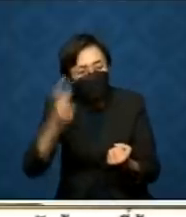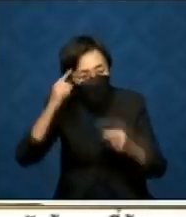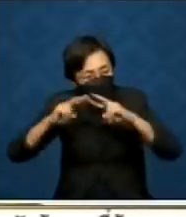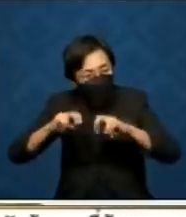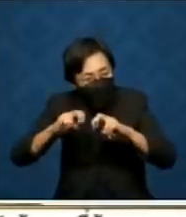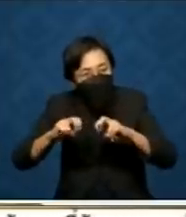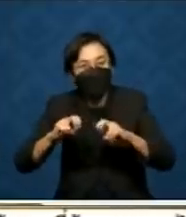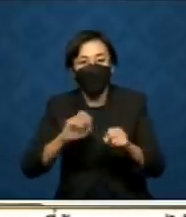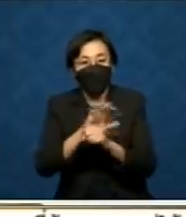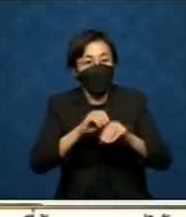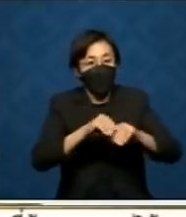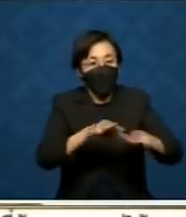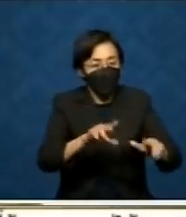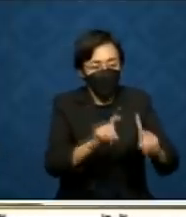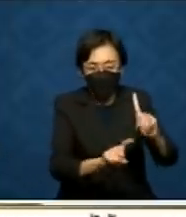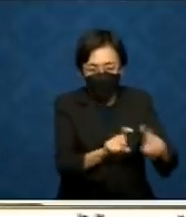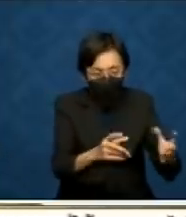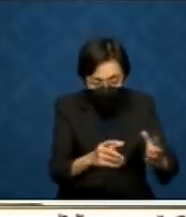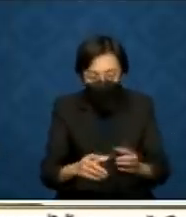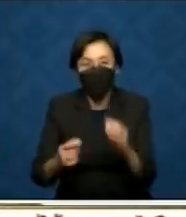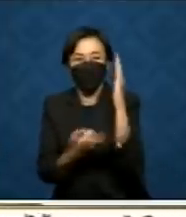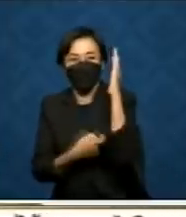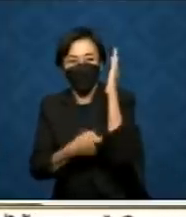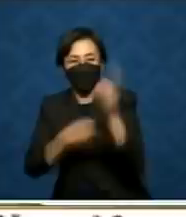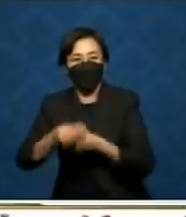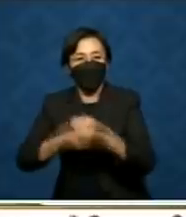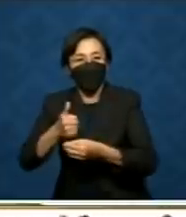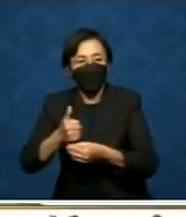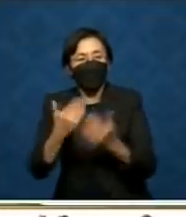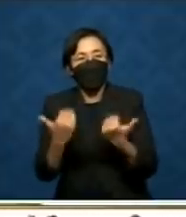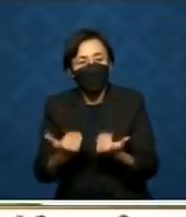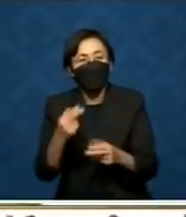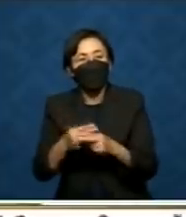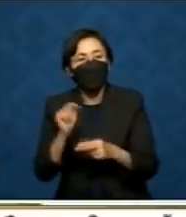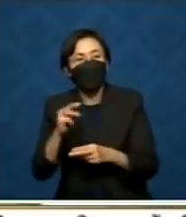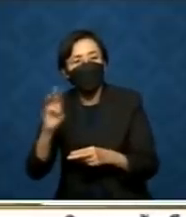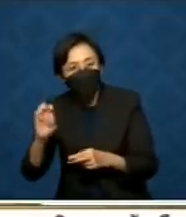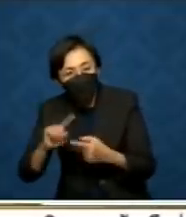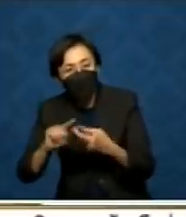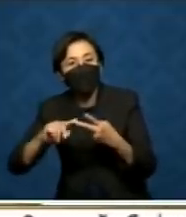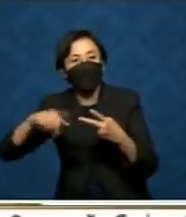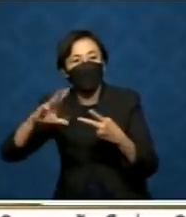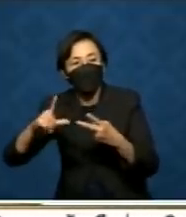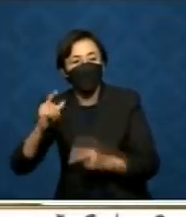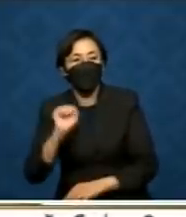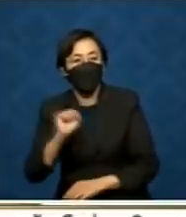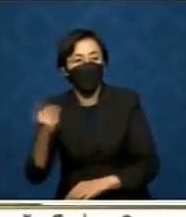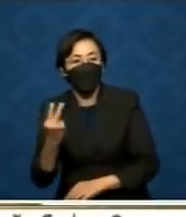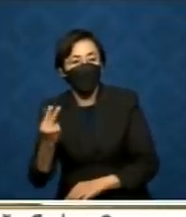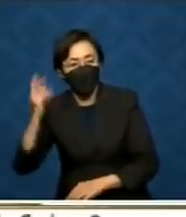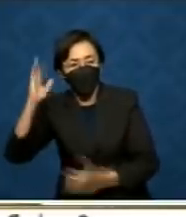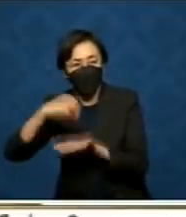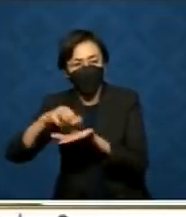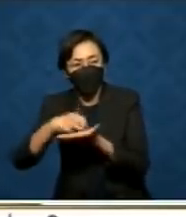แล้วว่าโควิชตัวอื่นตายหมดอย่างดีฟังทวีสอดส่องพูดฟังพิเชษฐ์เชื้อเมืองพานบอกพบราคา